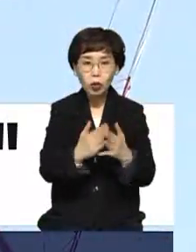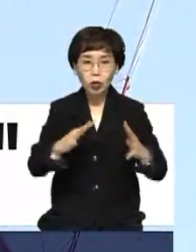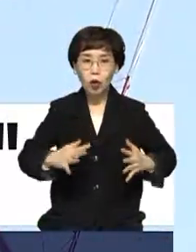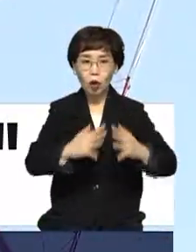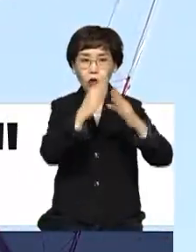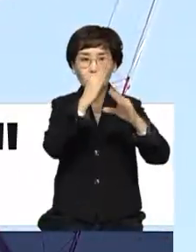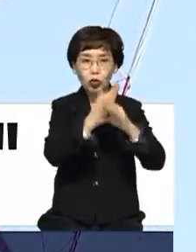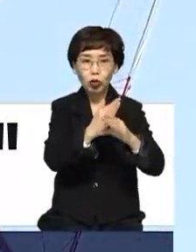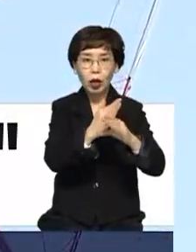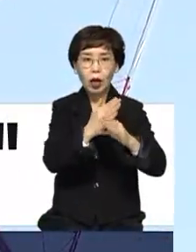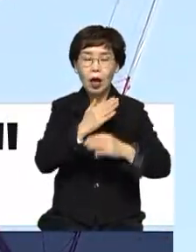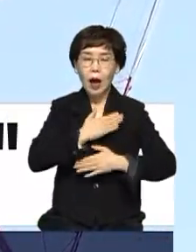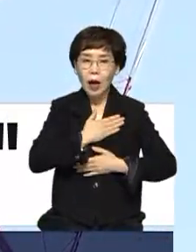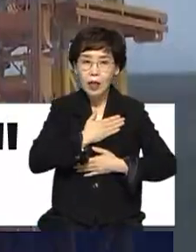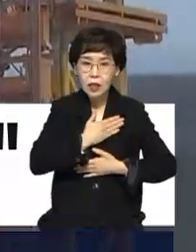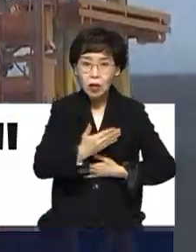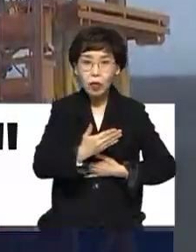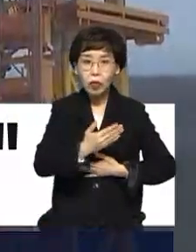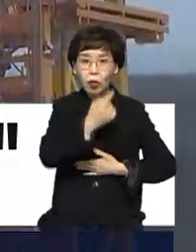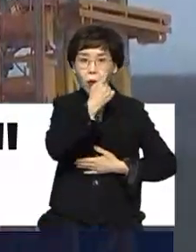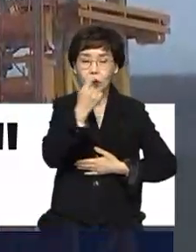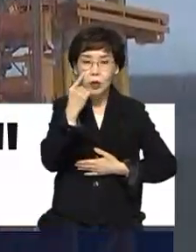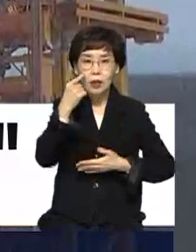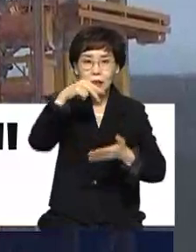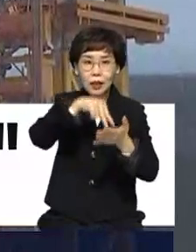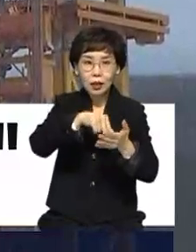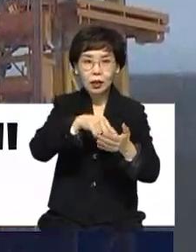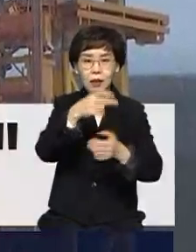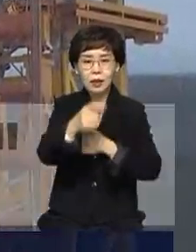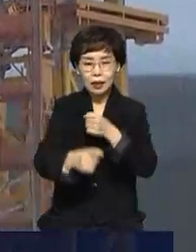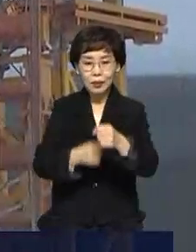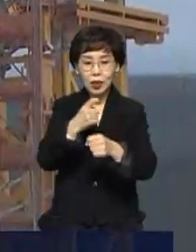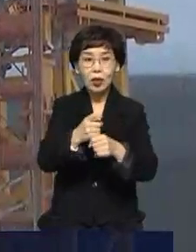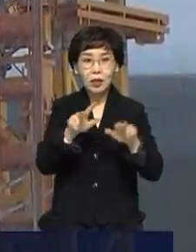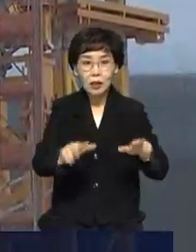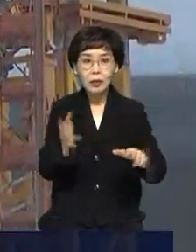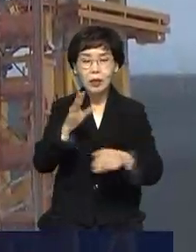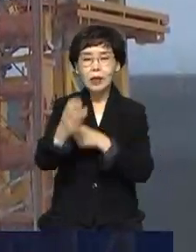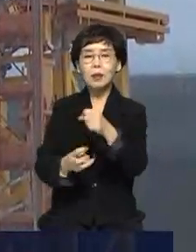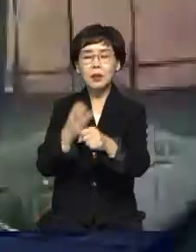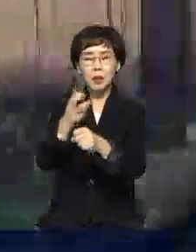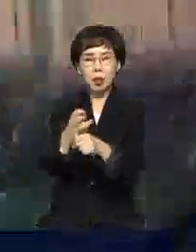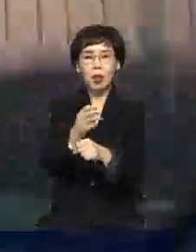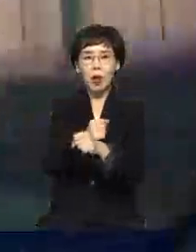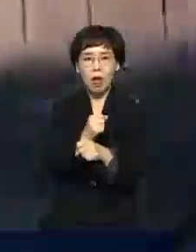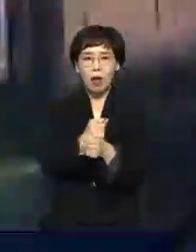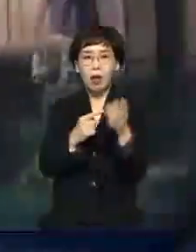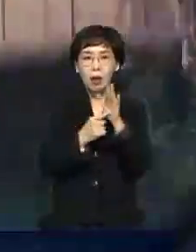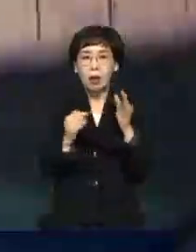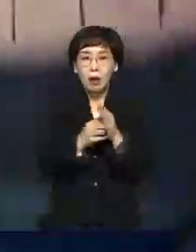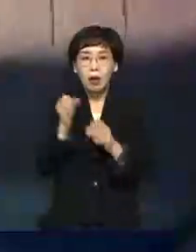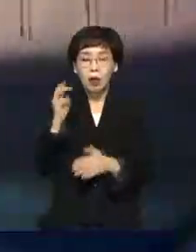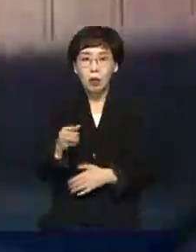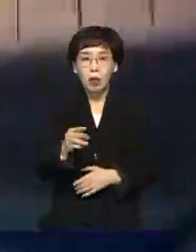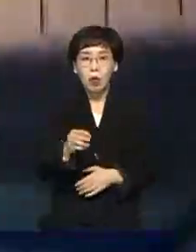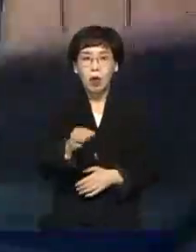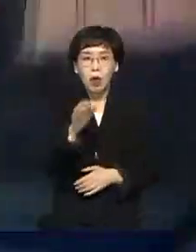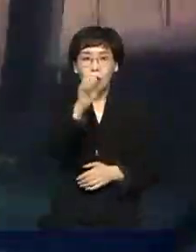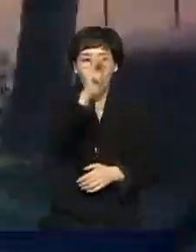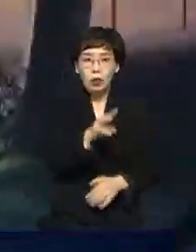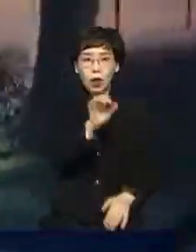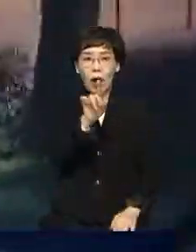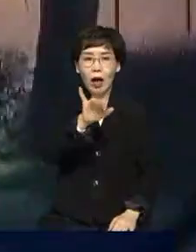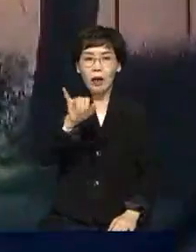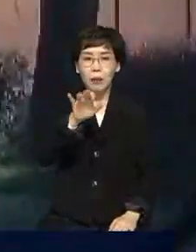대한 안전보증을 현재 10년에서 30년으로 늘리겠다고 덧붙였습니다. 또 광주 화정 아이파크 사고와